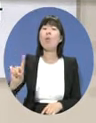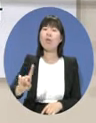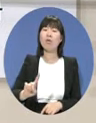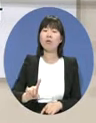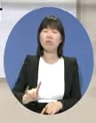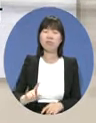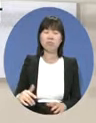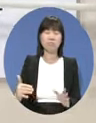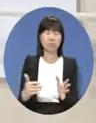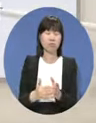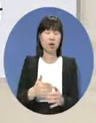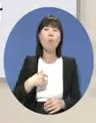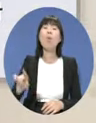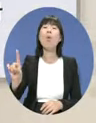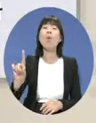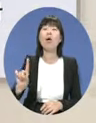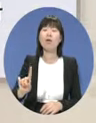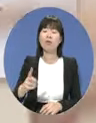하고 그냥 끝나버리고